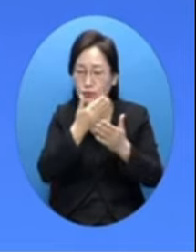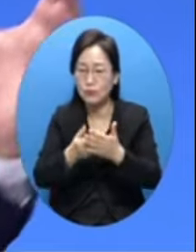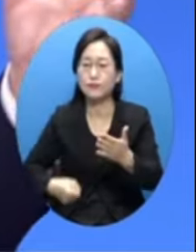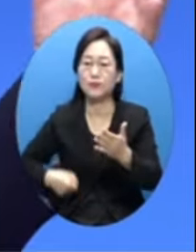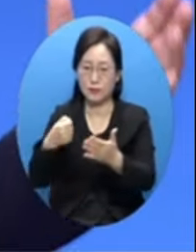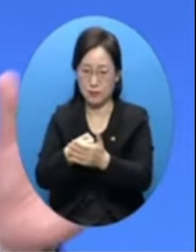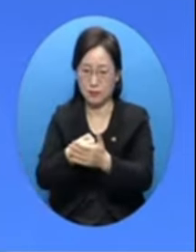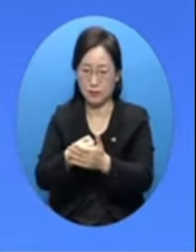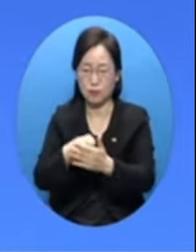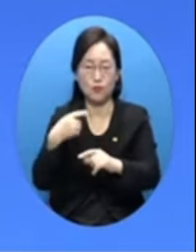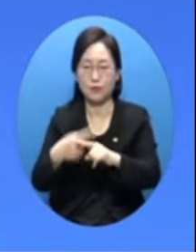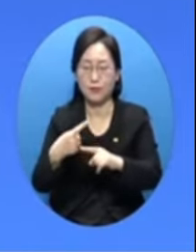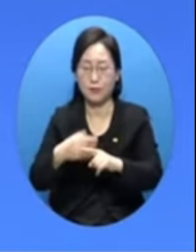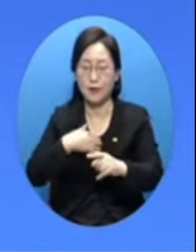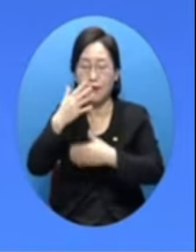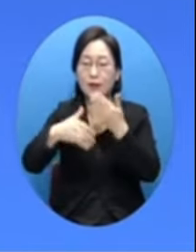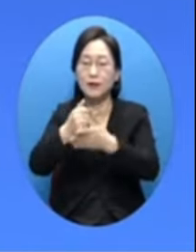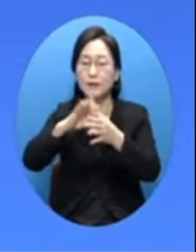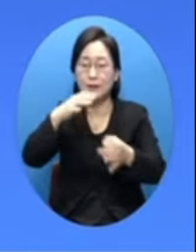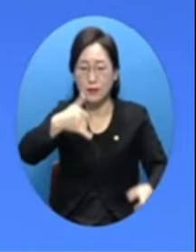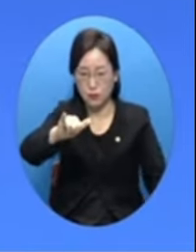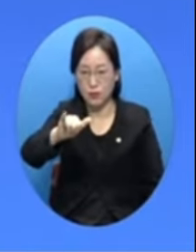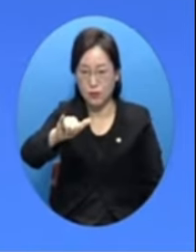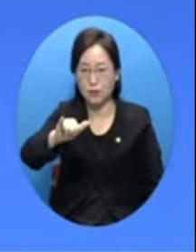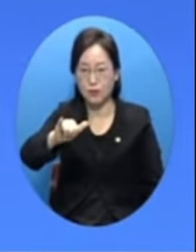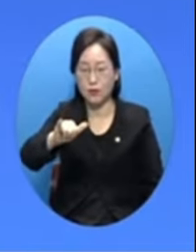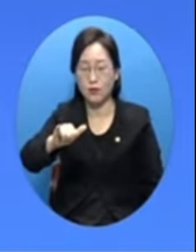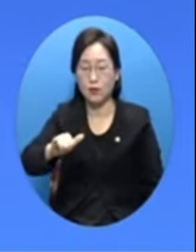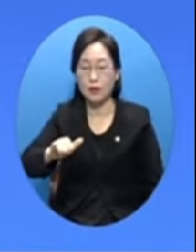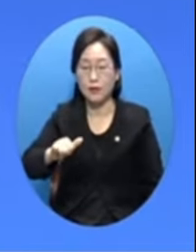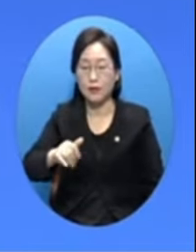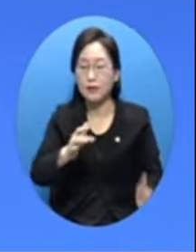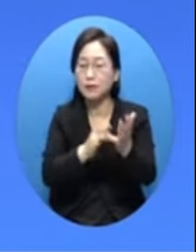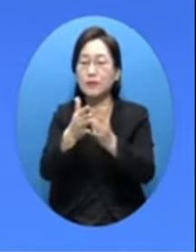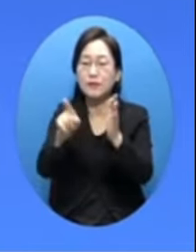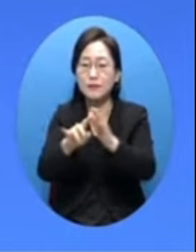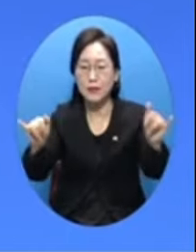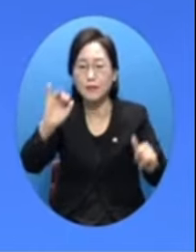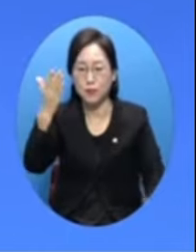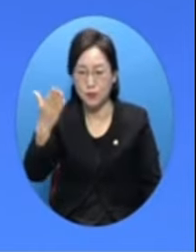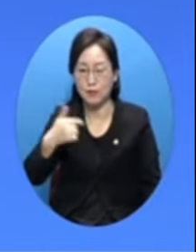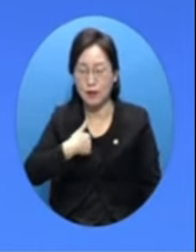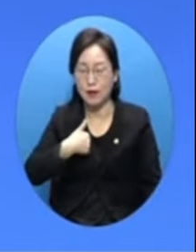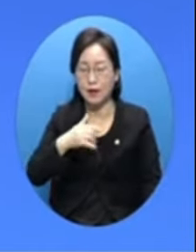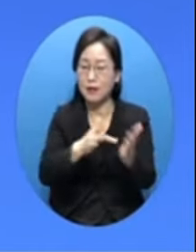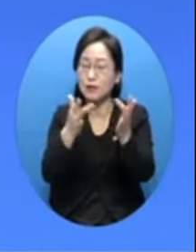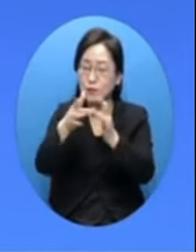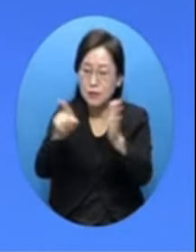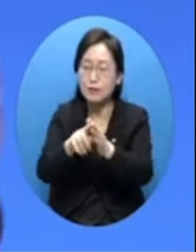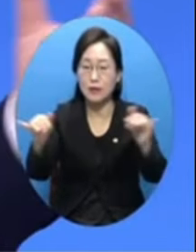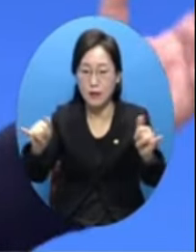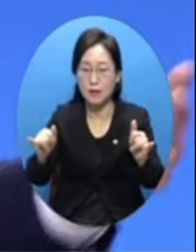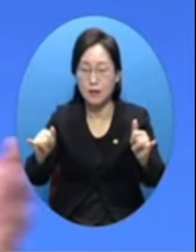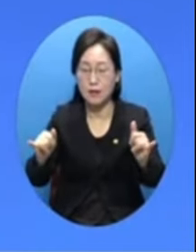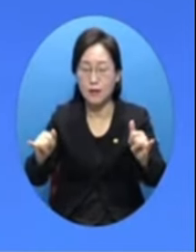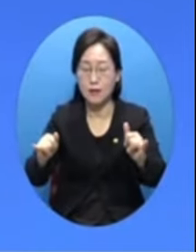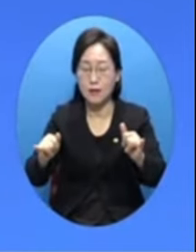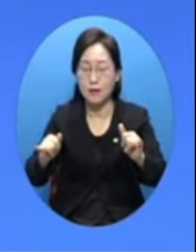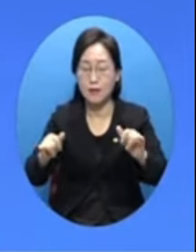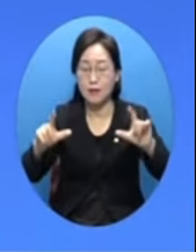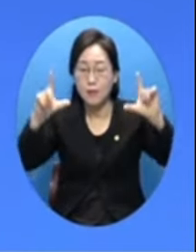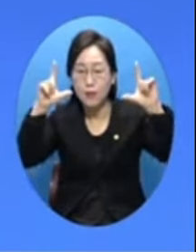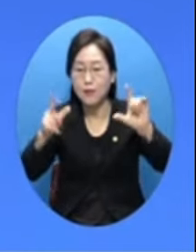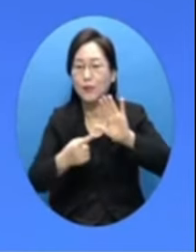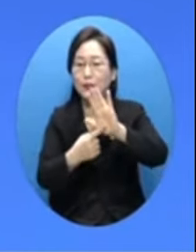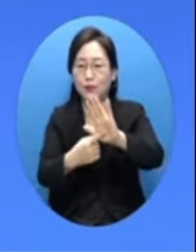나는 하나님의 자녀가 되었습니다 나는 예수를 믿는 사람이 되었습니다 나는 크리스천이 되었습니다 이것을 모든 사람에게 알리는이